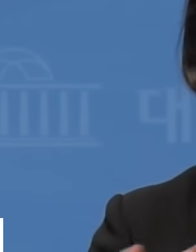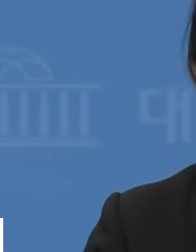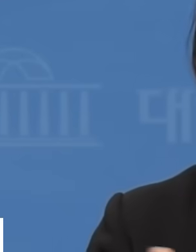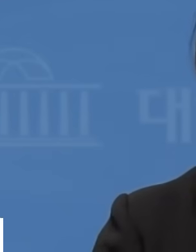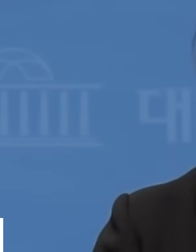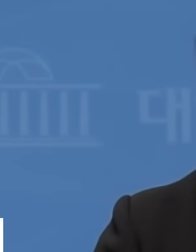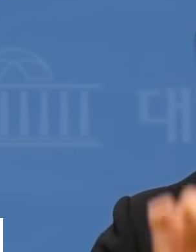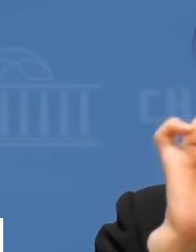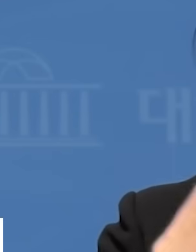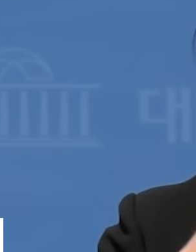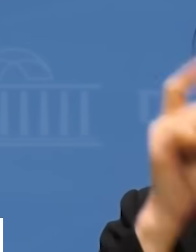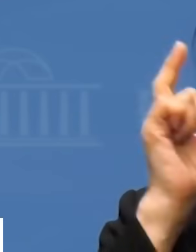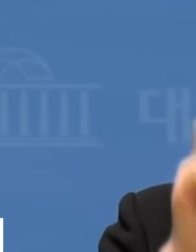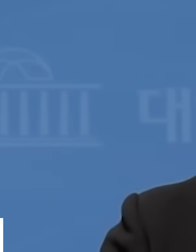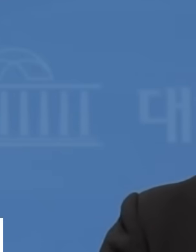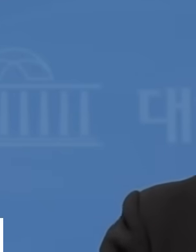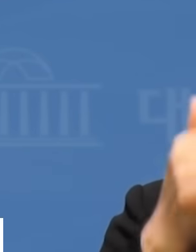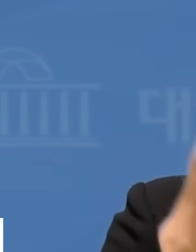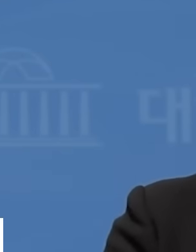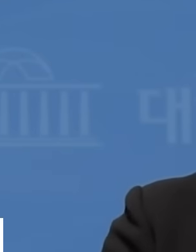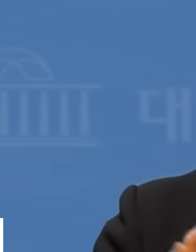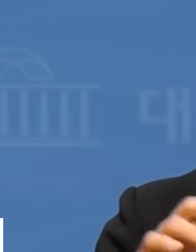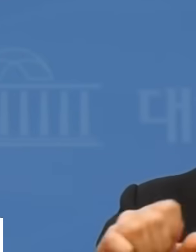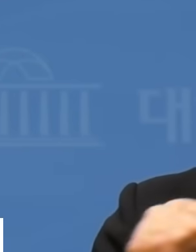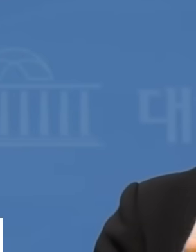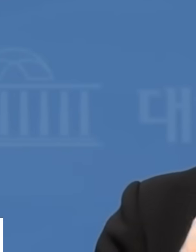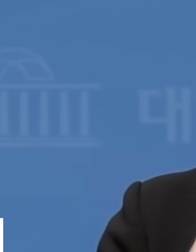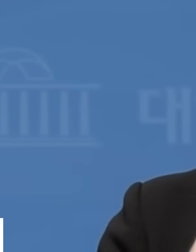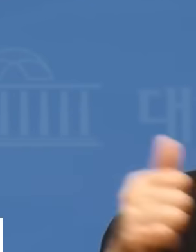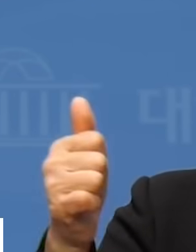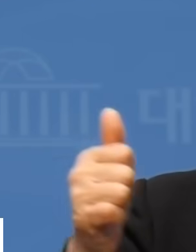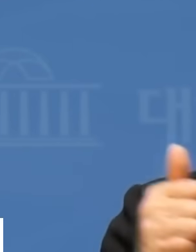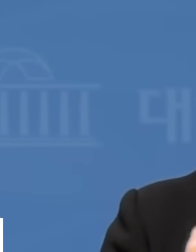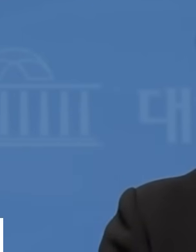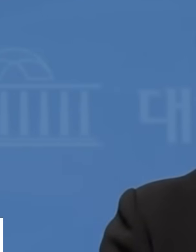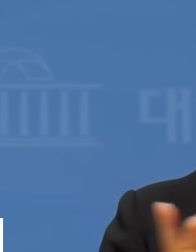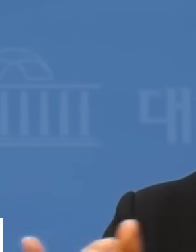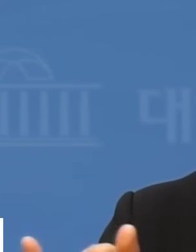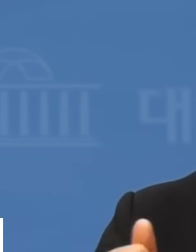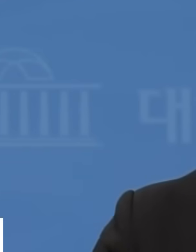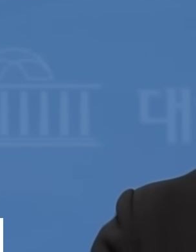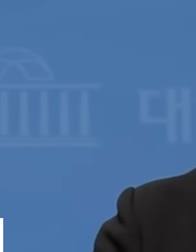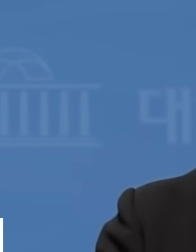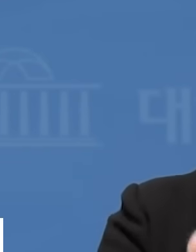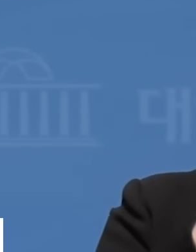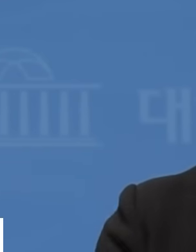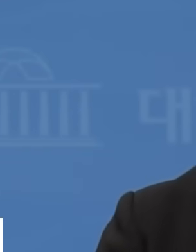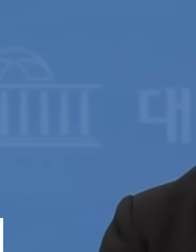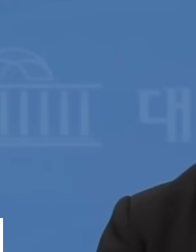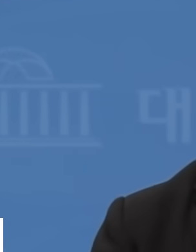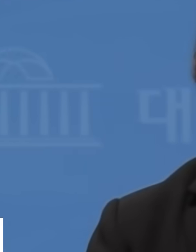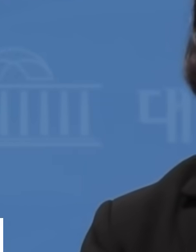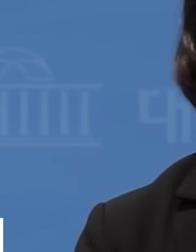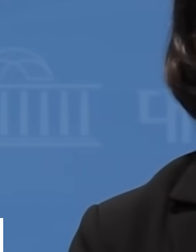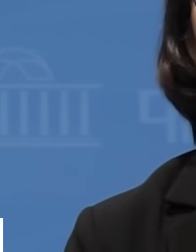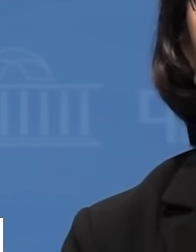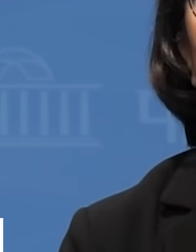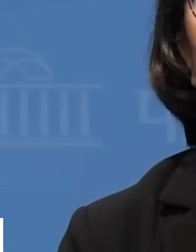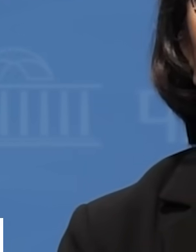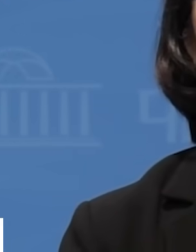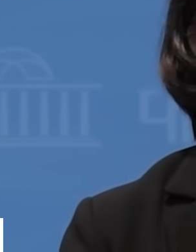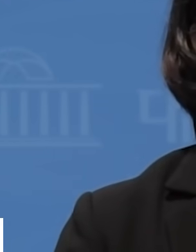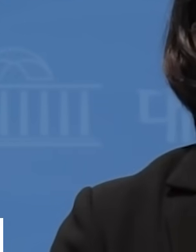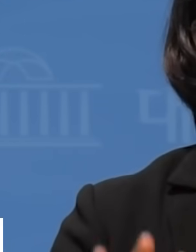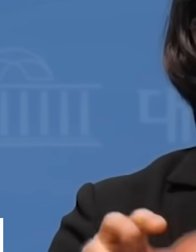어려운 고민 끝에 이번에 국민의힘 영입인재로 국민의힘에 입당하셨습니다.